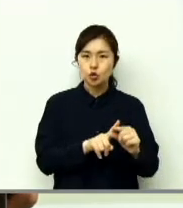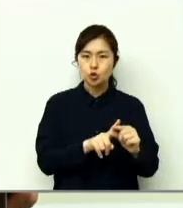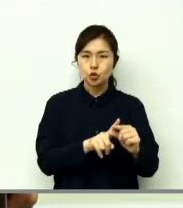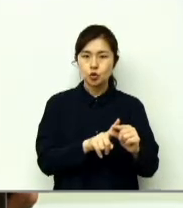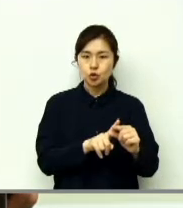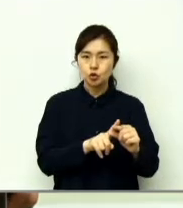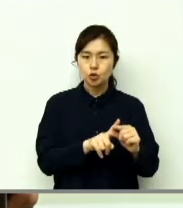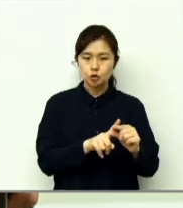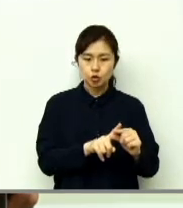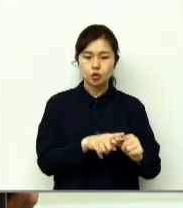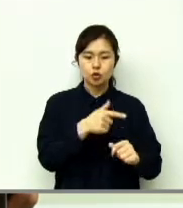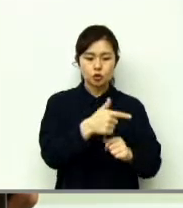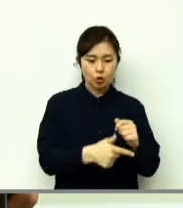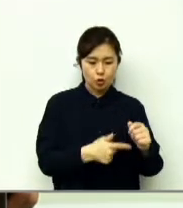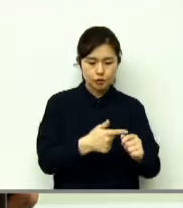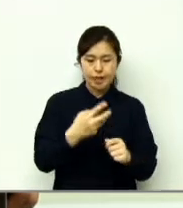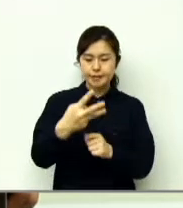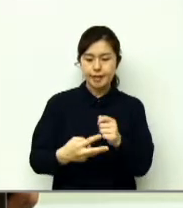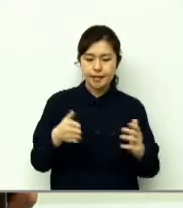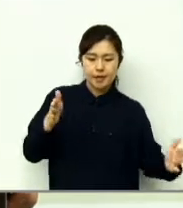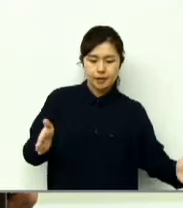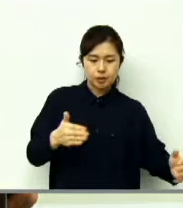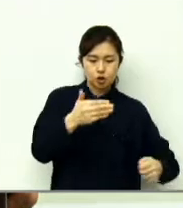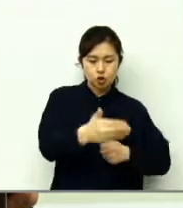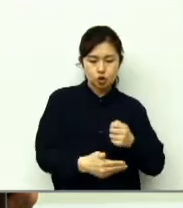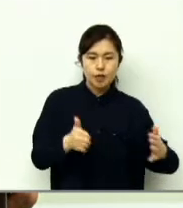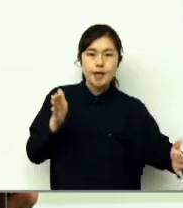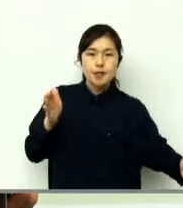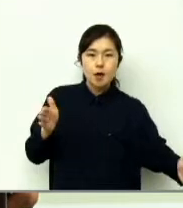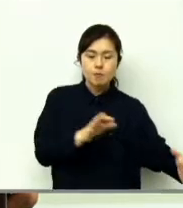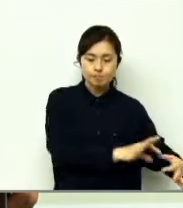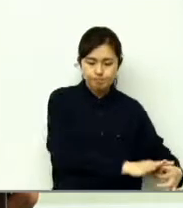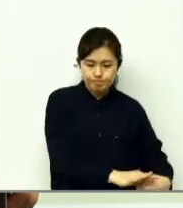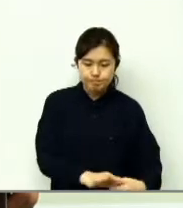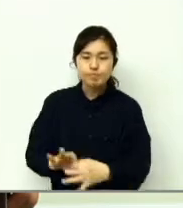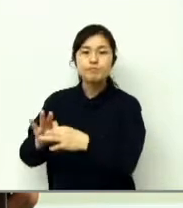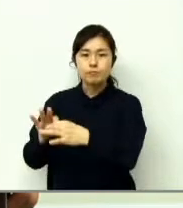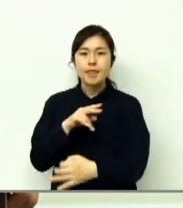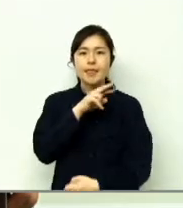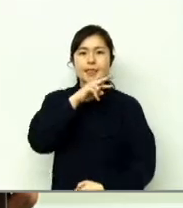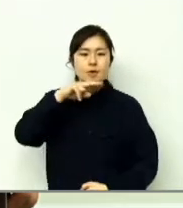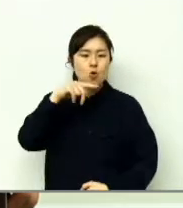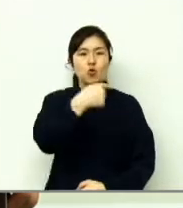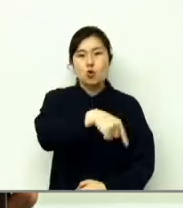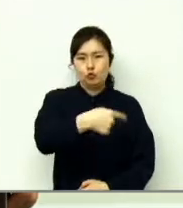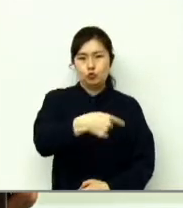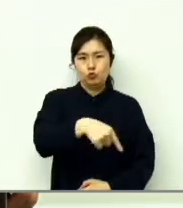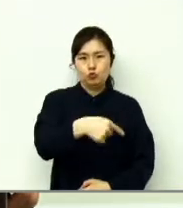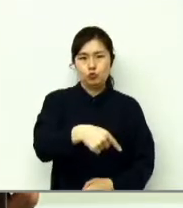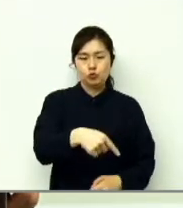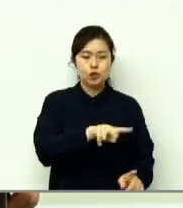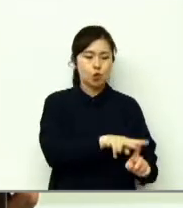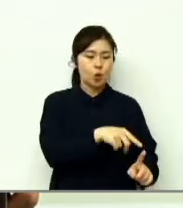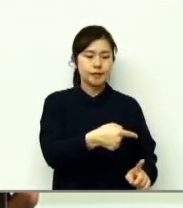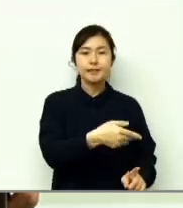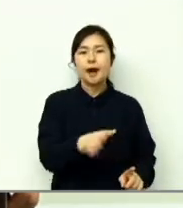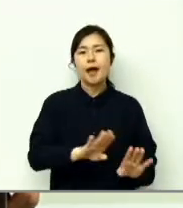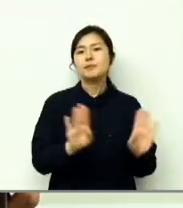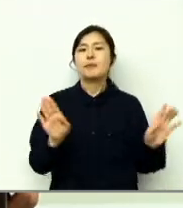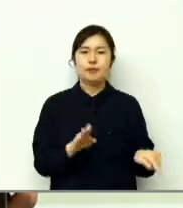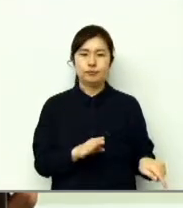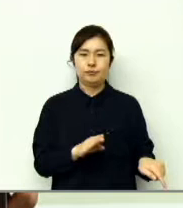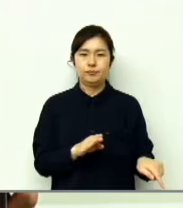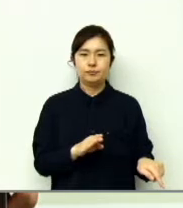して、まあ、行ってまいります英語教育グローバルスタディ化、これ小学校1年生からまあスタート